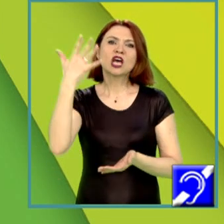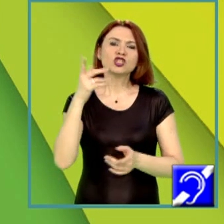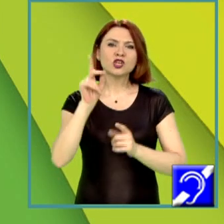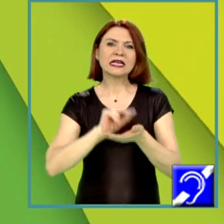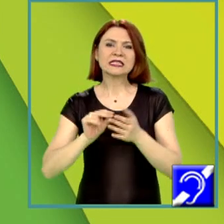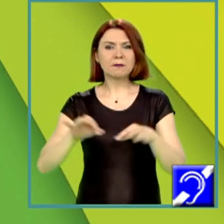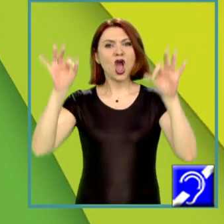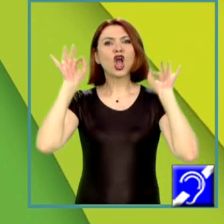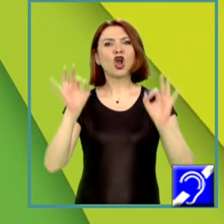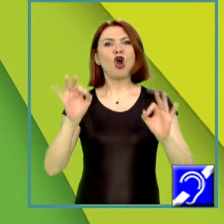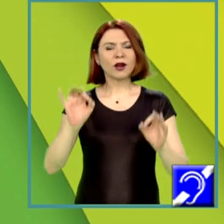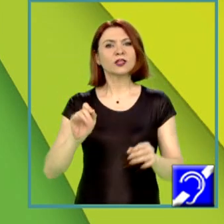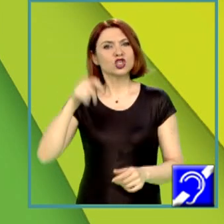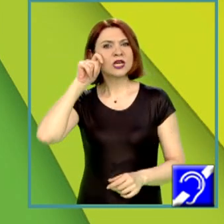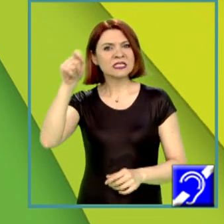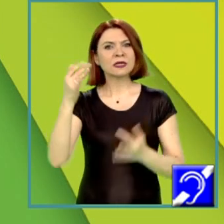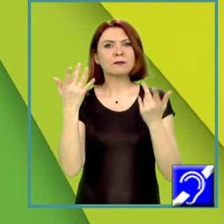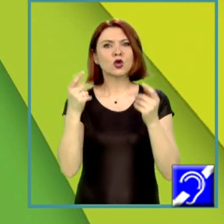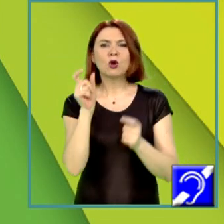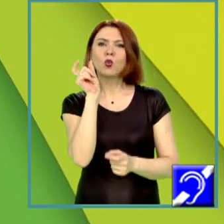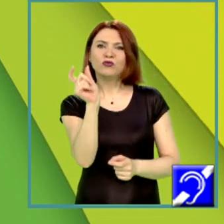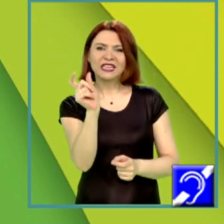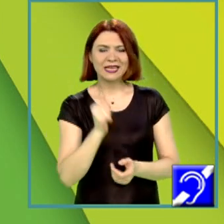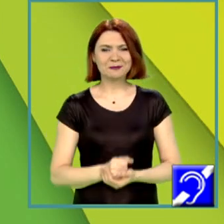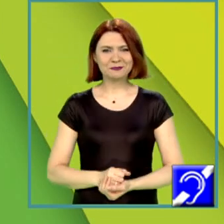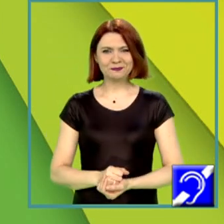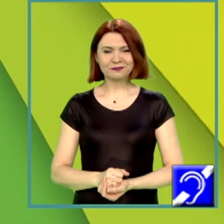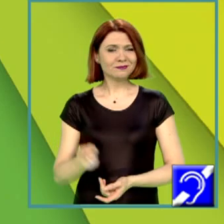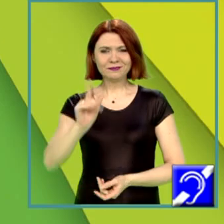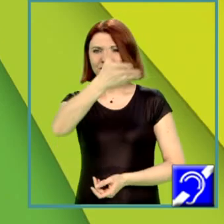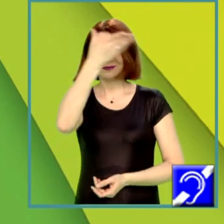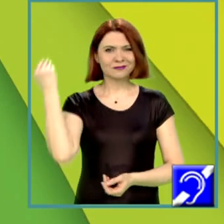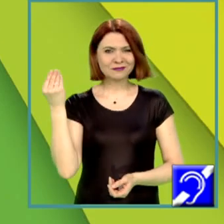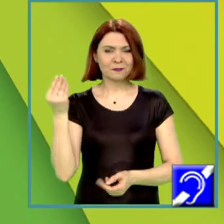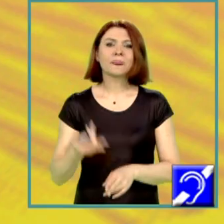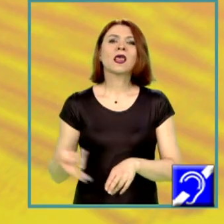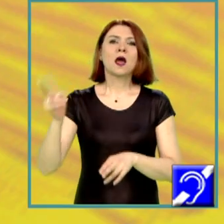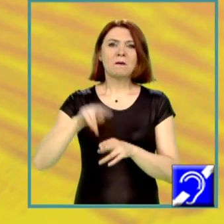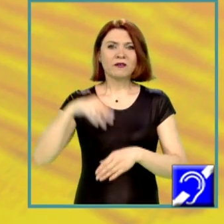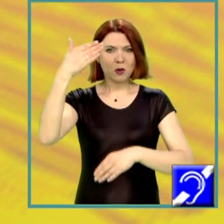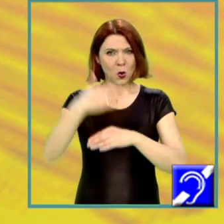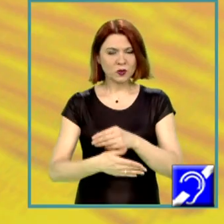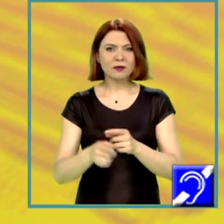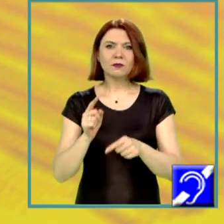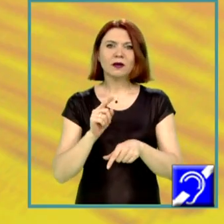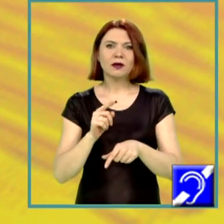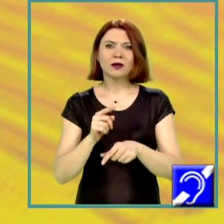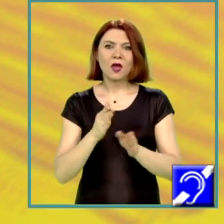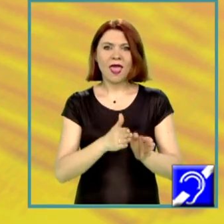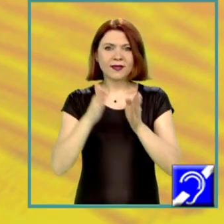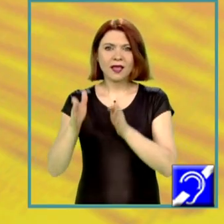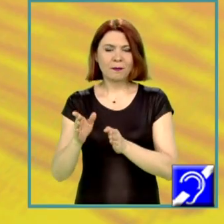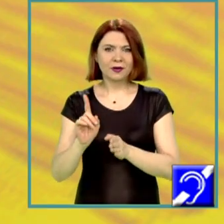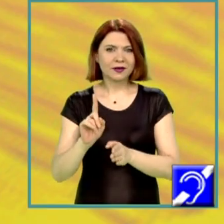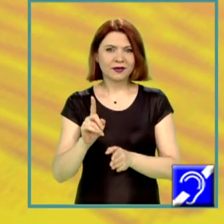dacă scriam corect și respectam numărul de cuvinte nu uitați mai avem o ultimă etapă Nu